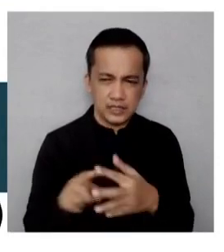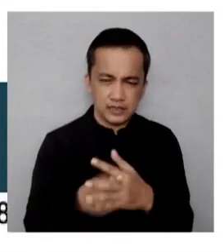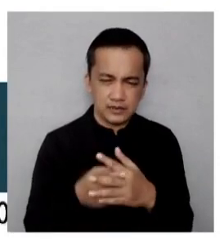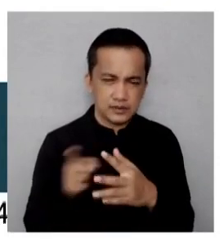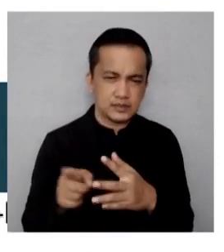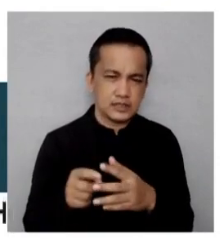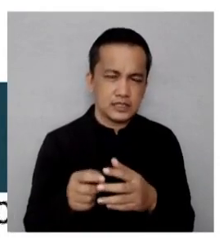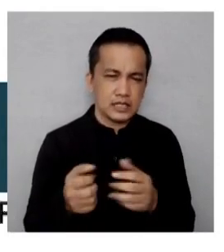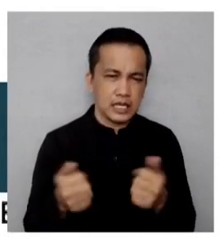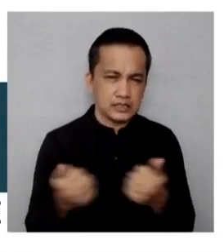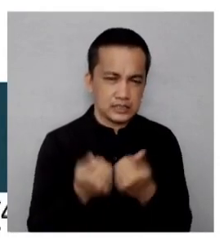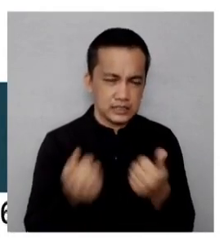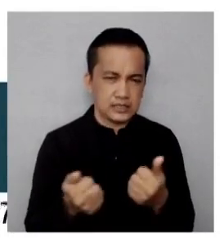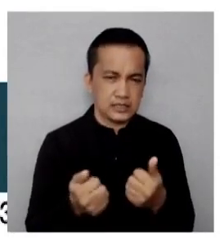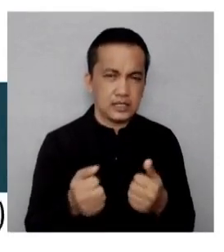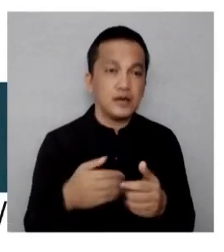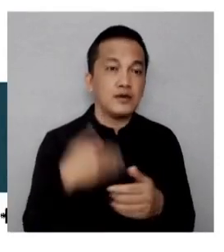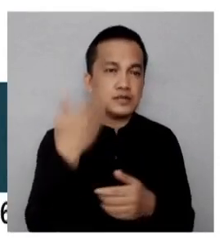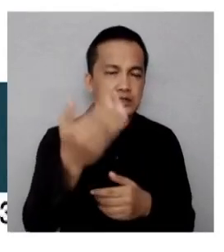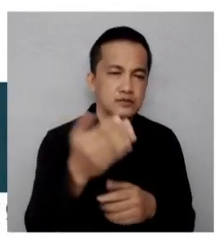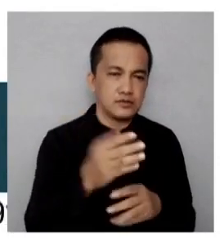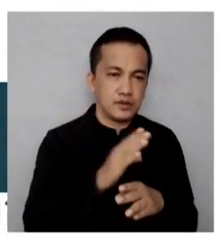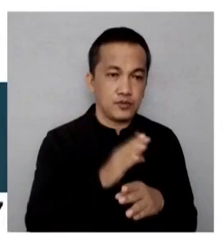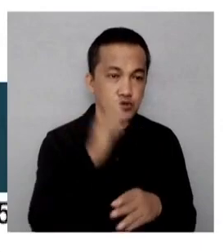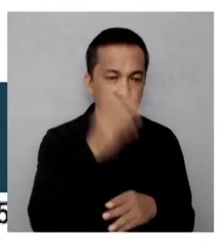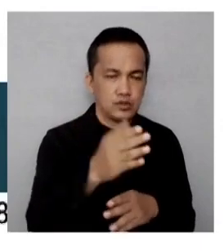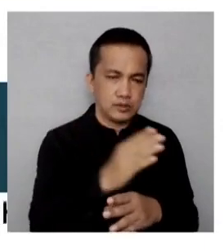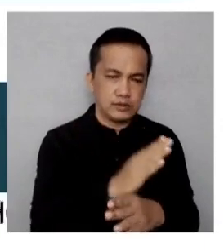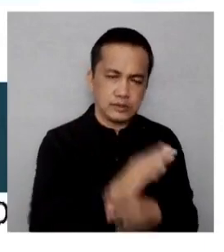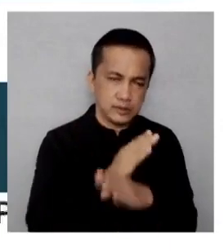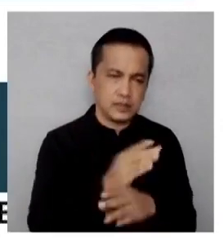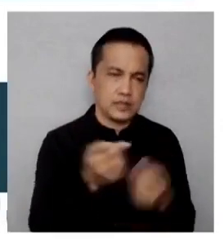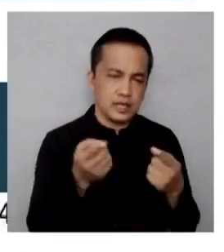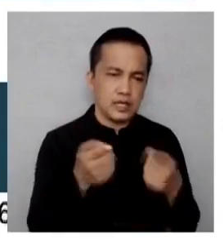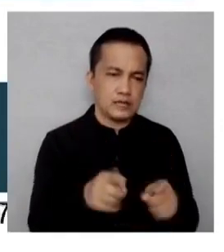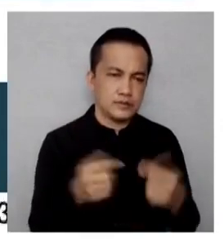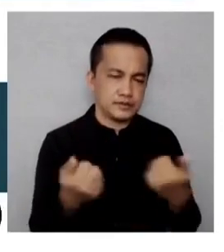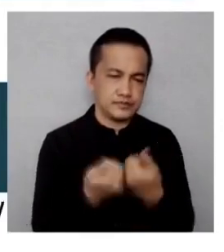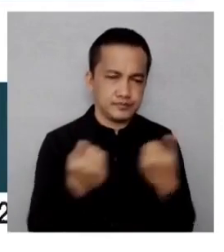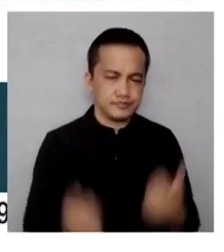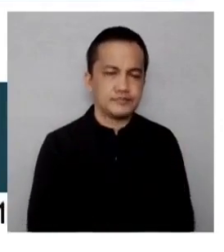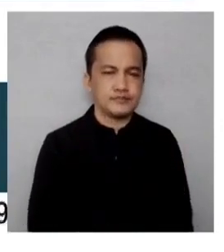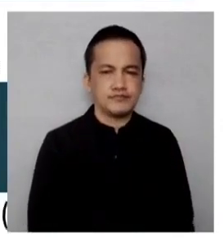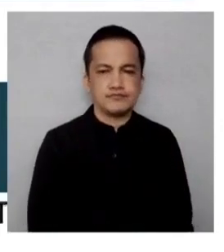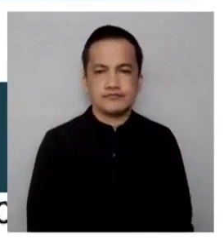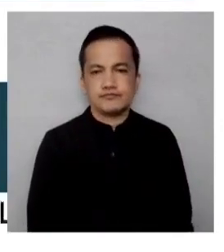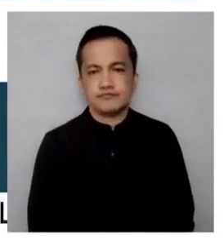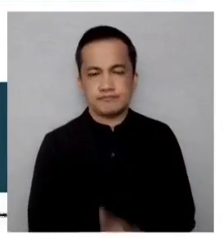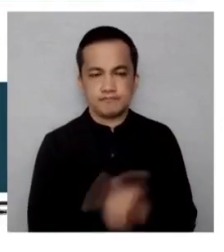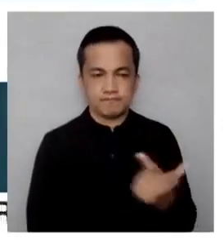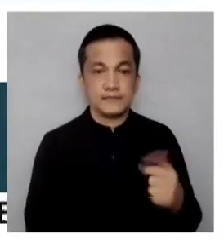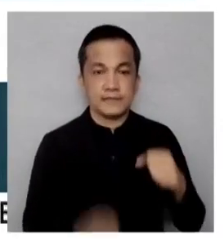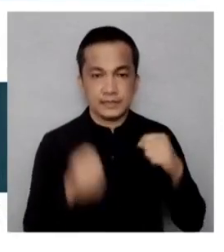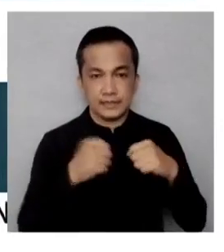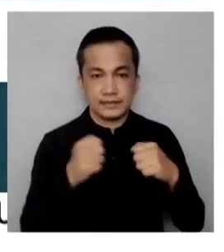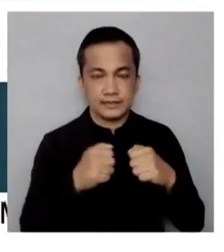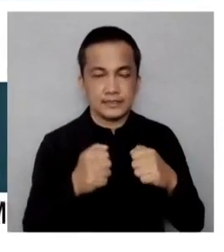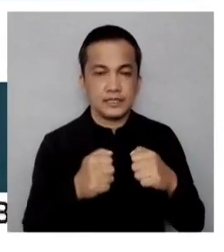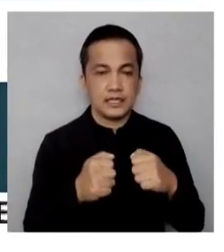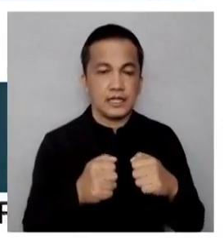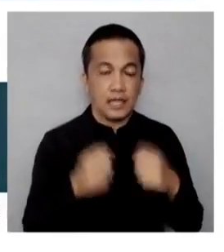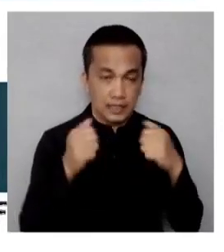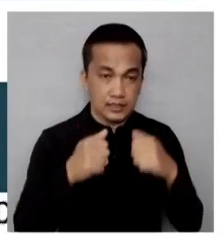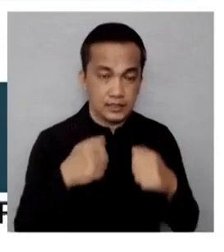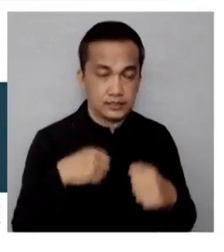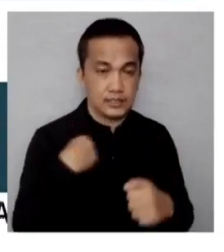again? Yes, oo. We agree naman, no, doon kay Senator po na baka dapat nga na magkaroon. Kaya